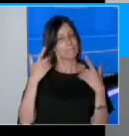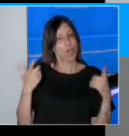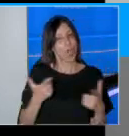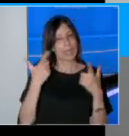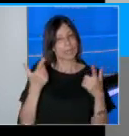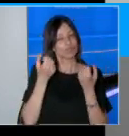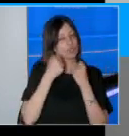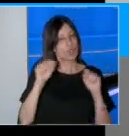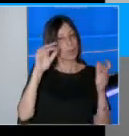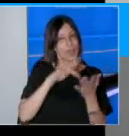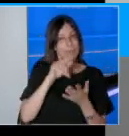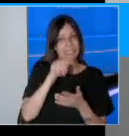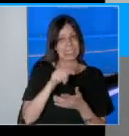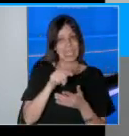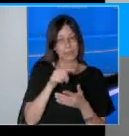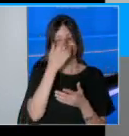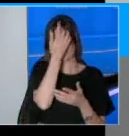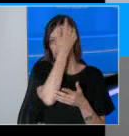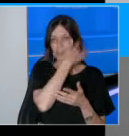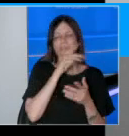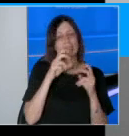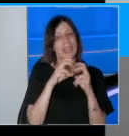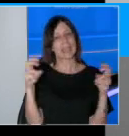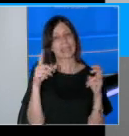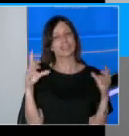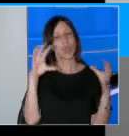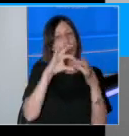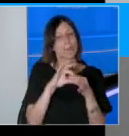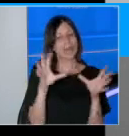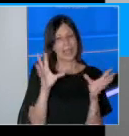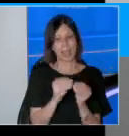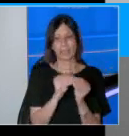ששחררנו את המקום הזה, ושהעיר שחוברה לה יחדיו, אז